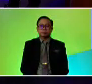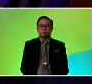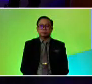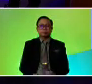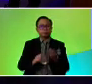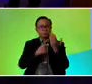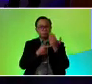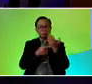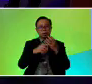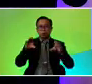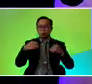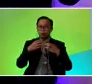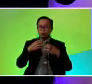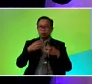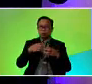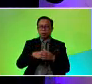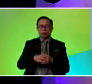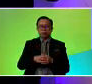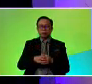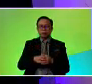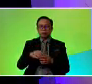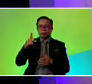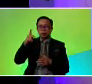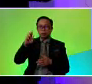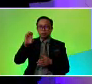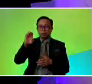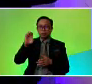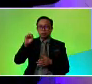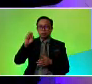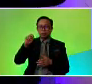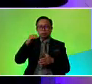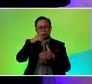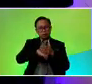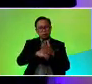untuk buat kesan dalam bentuk